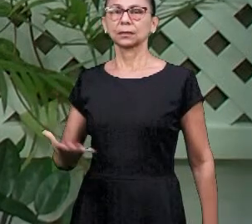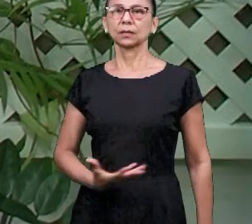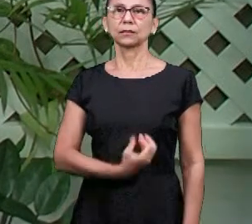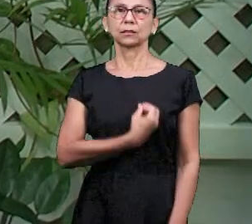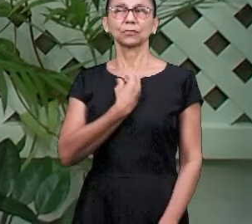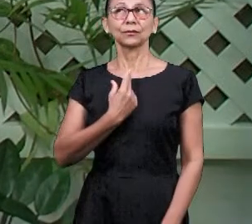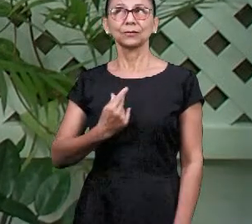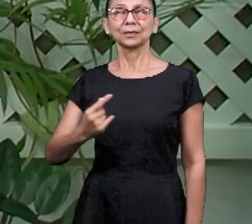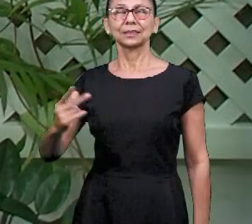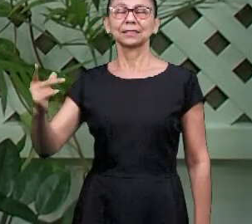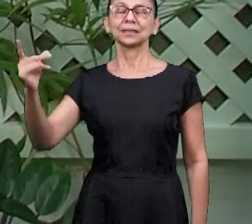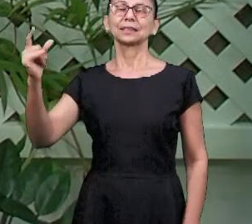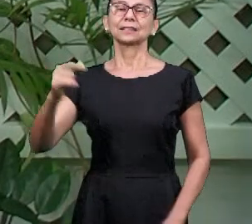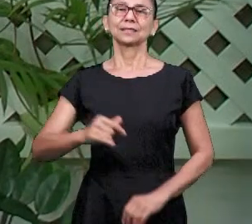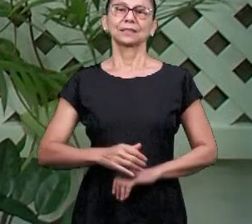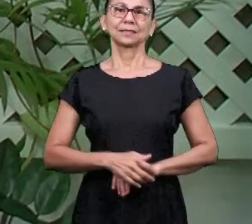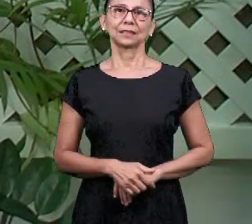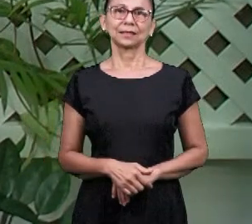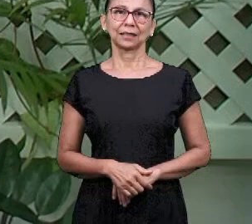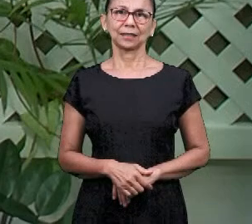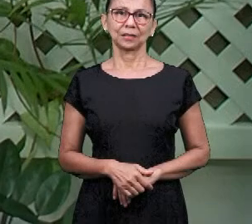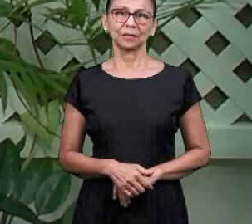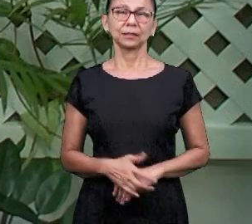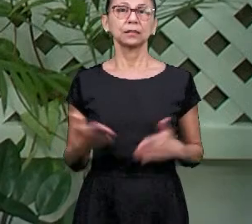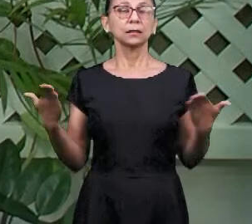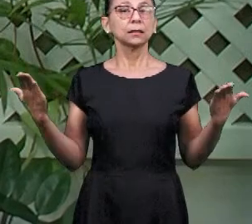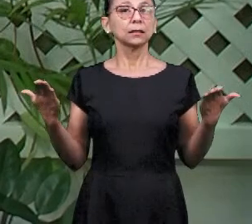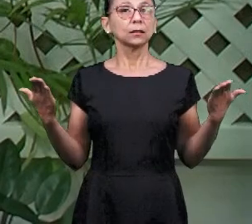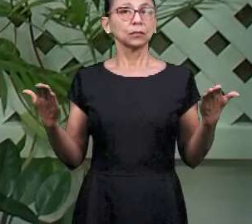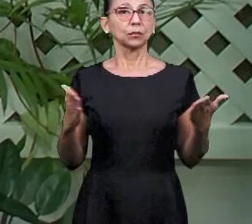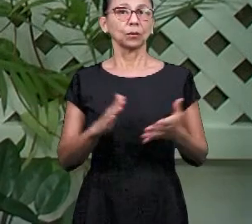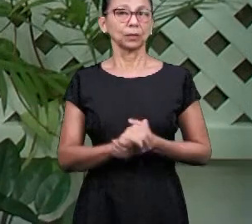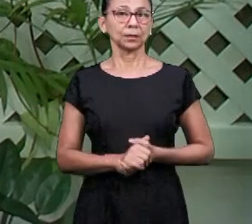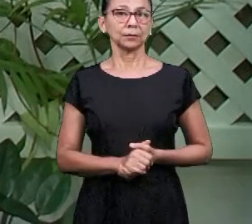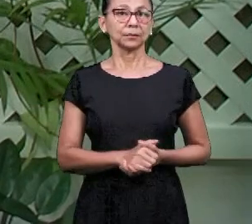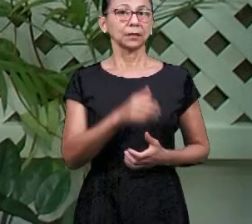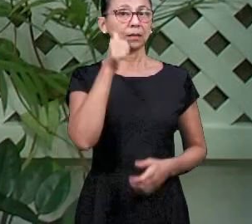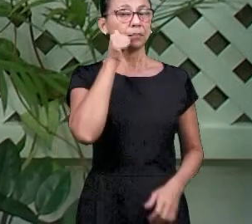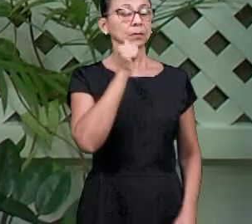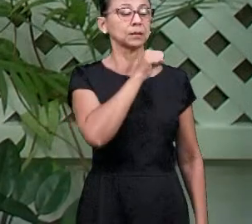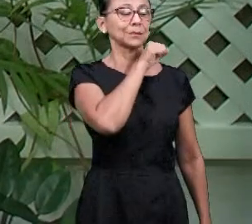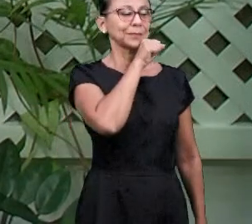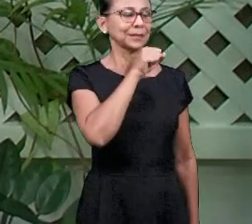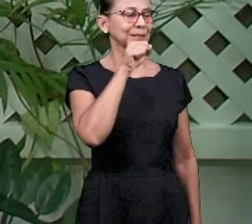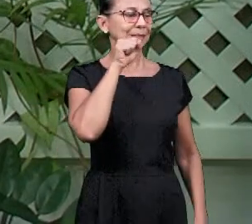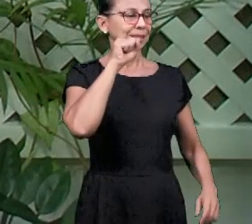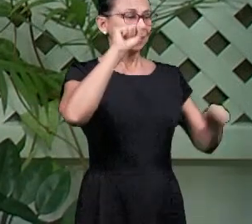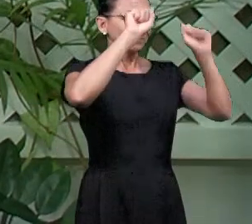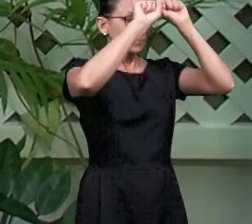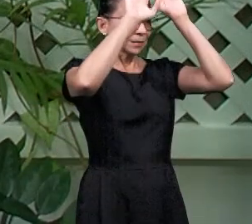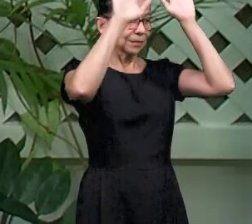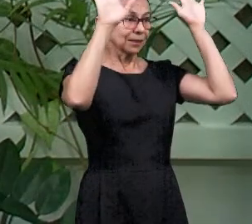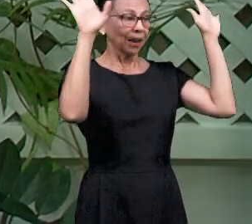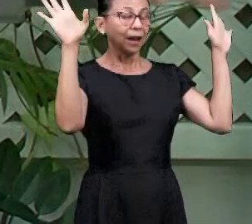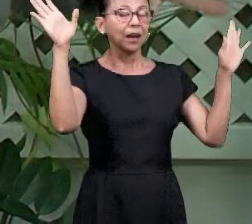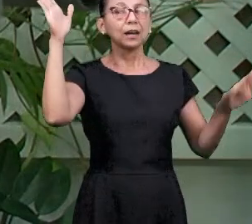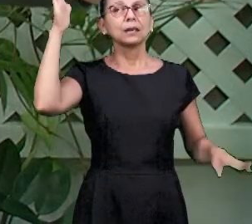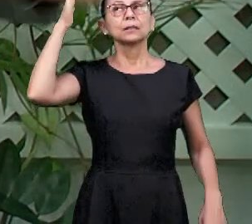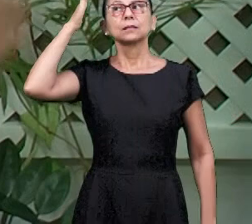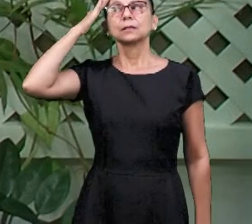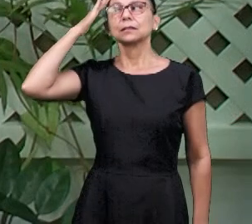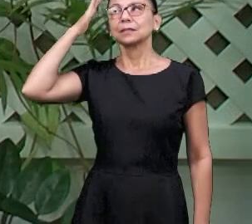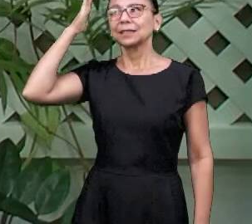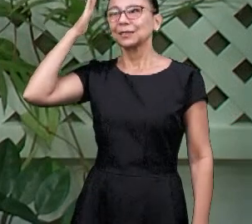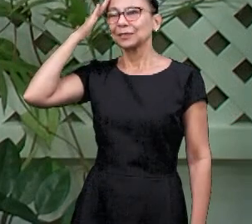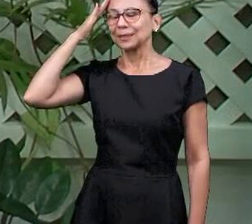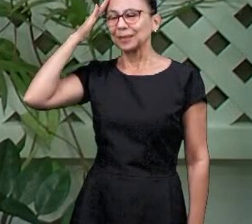il est mort, mais dans sa résurrection, qu'est-ce qui est apparu? Ce que cette femme ne savait pas, que c'est l'eau